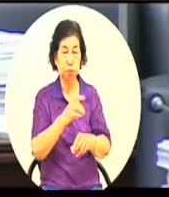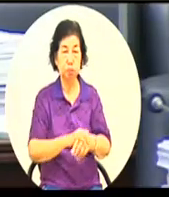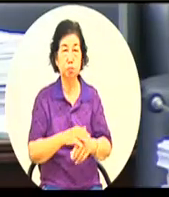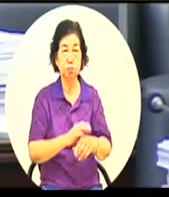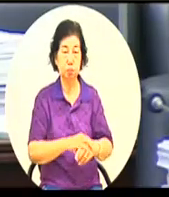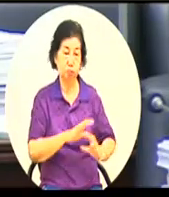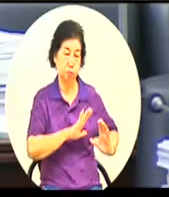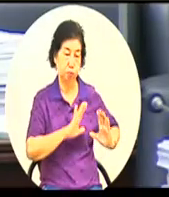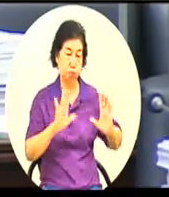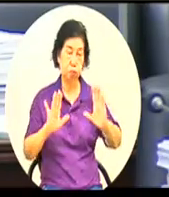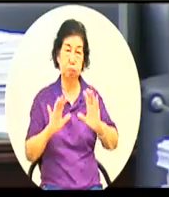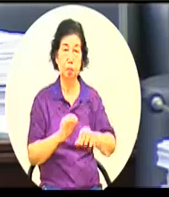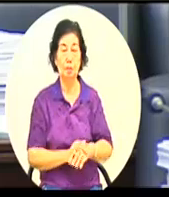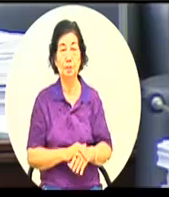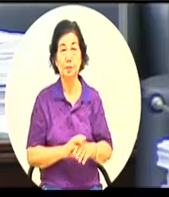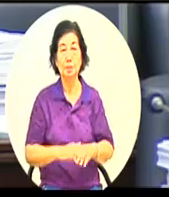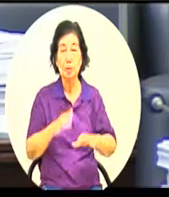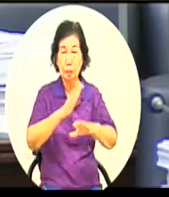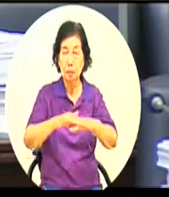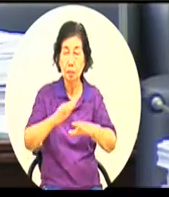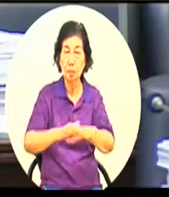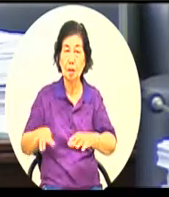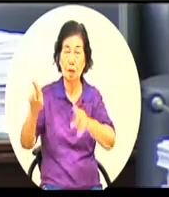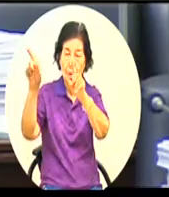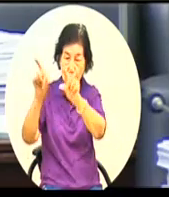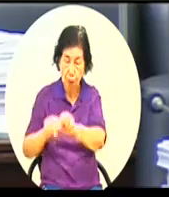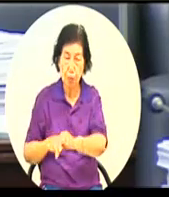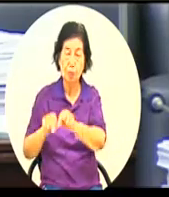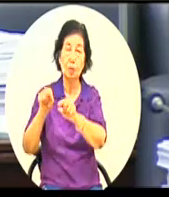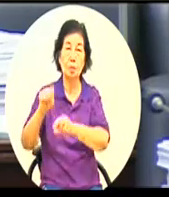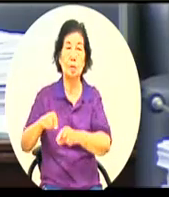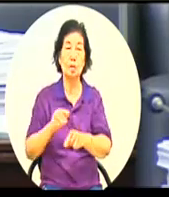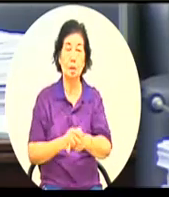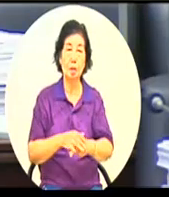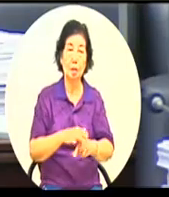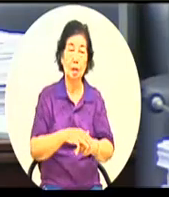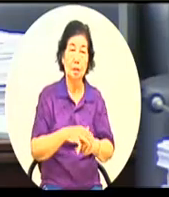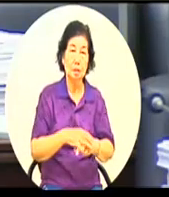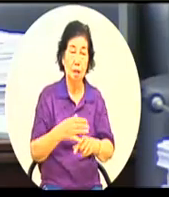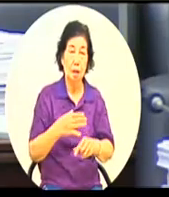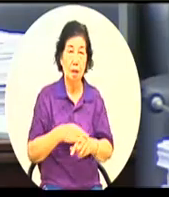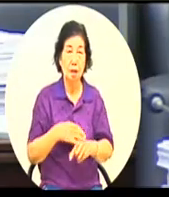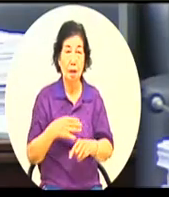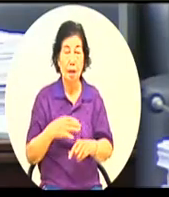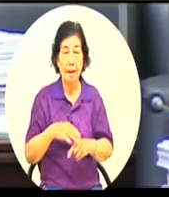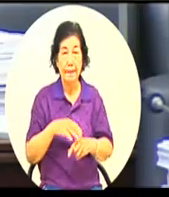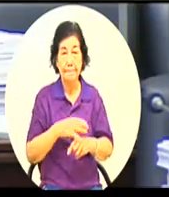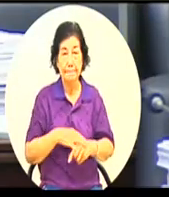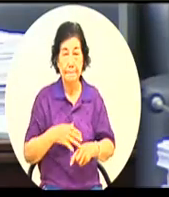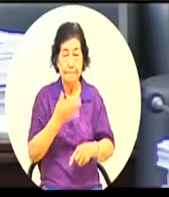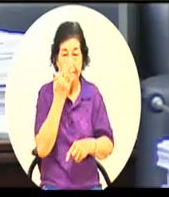你才能遵守。你唔敢为高雄百姓，甲交代到当局长。